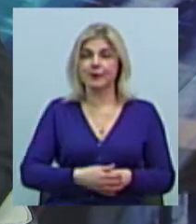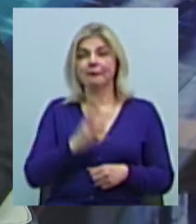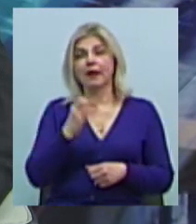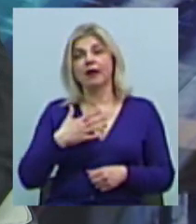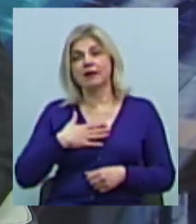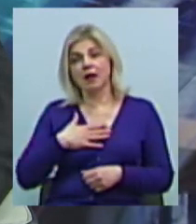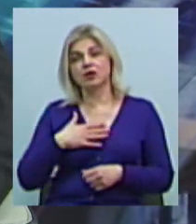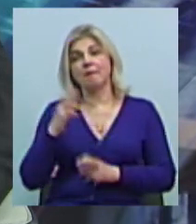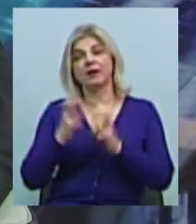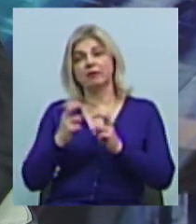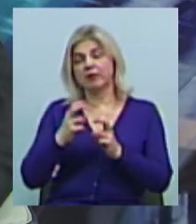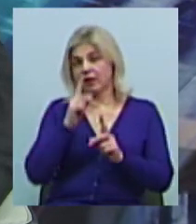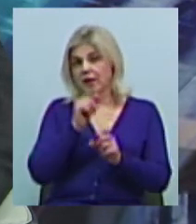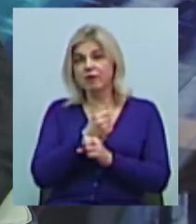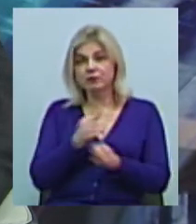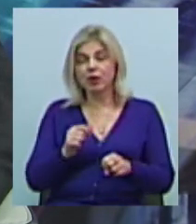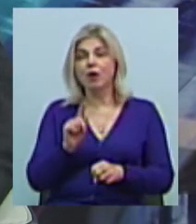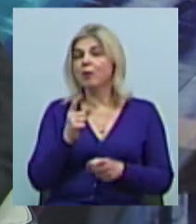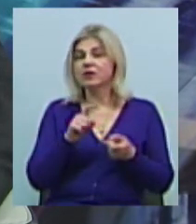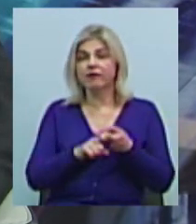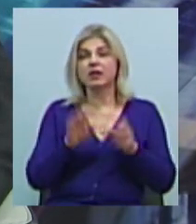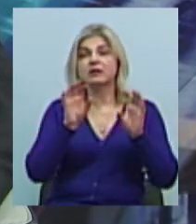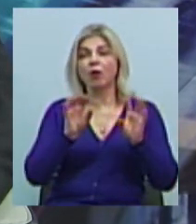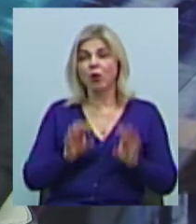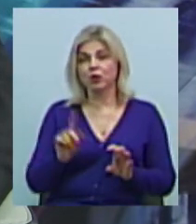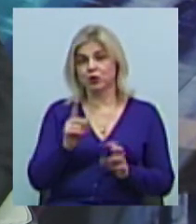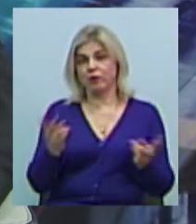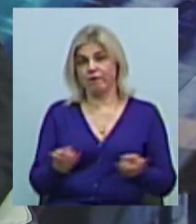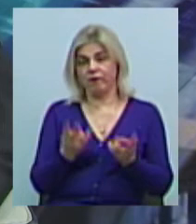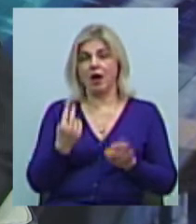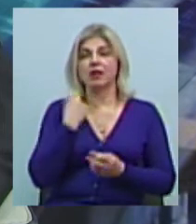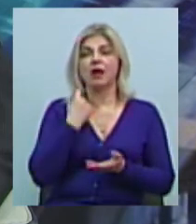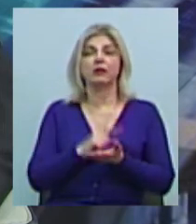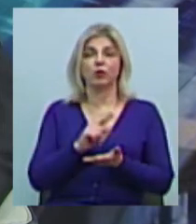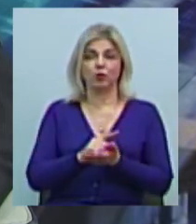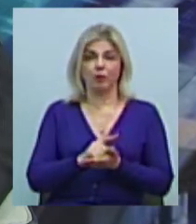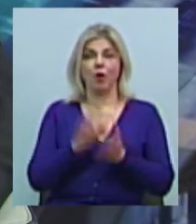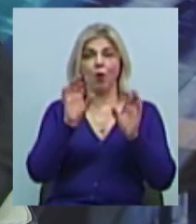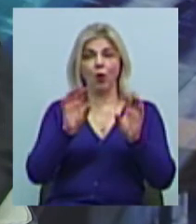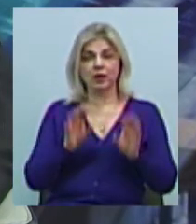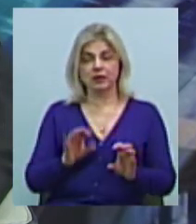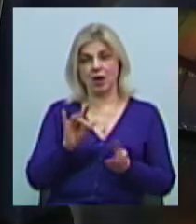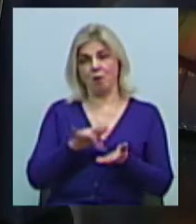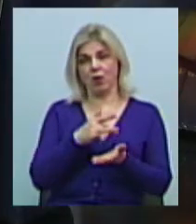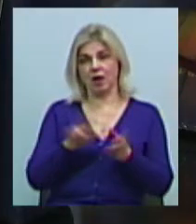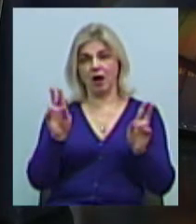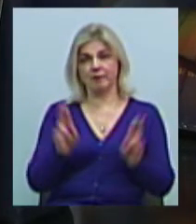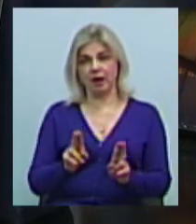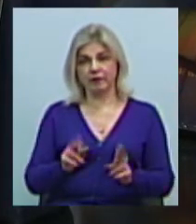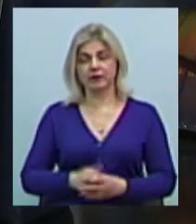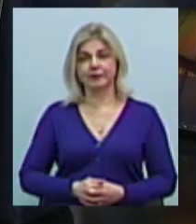наше підприємство взагалі неможливо у зв'язку з тими законами, що діють у податковому кодексі та бухгалтерських стандартах. Тобто